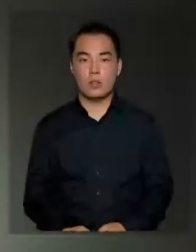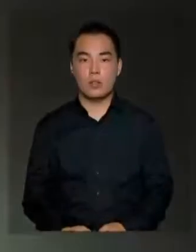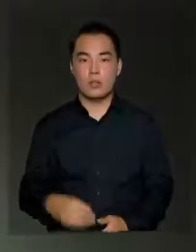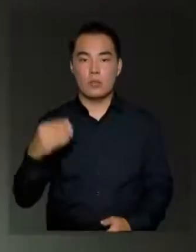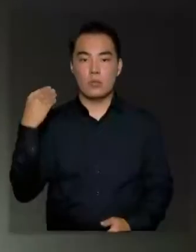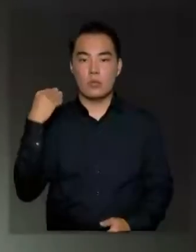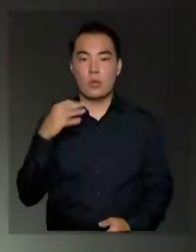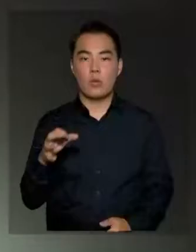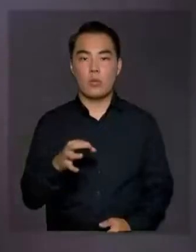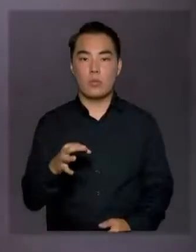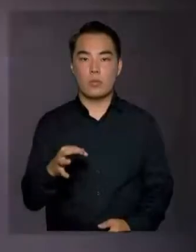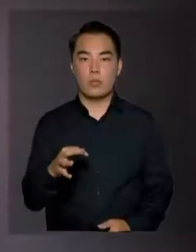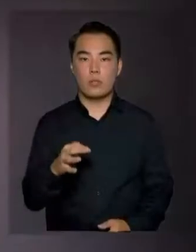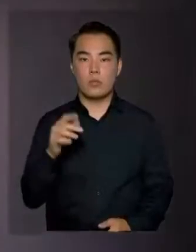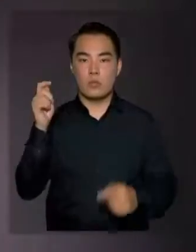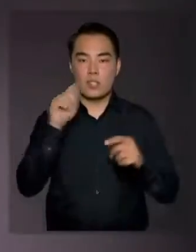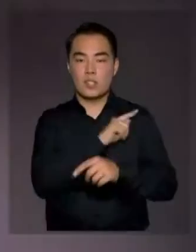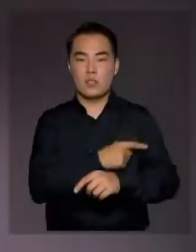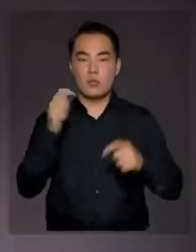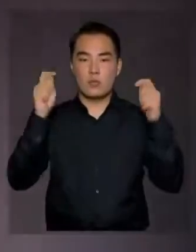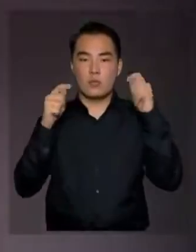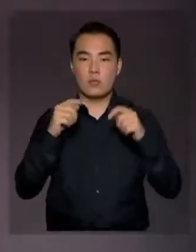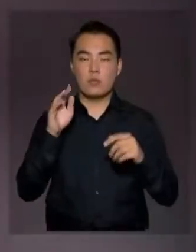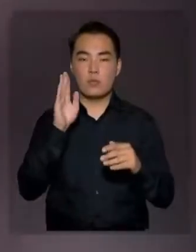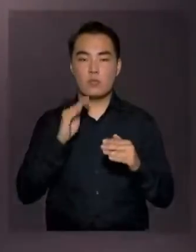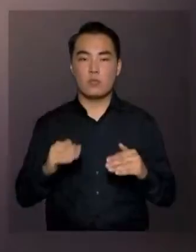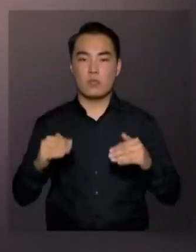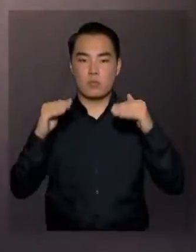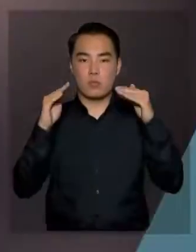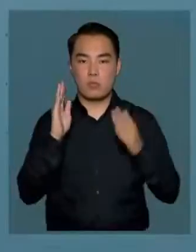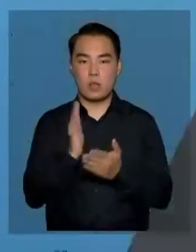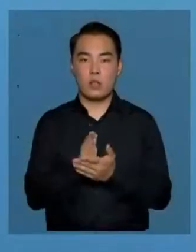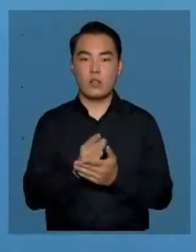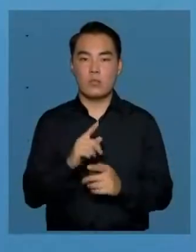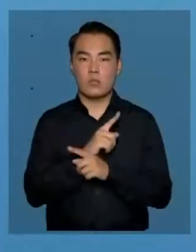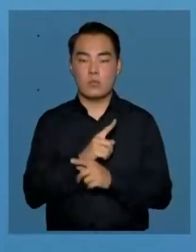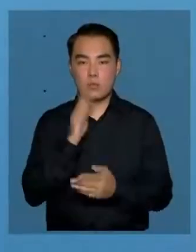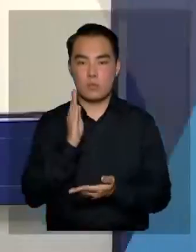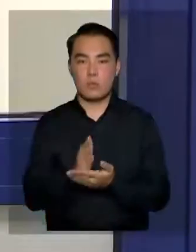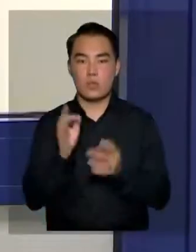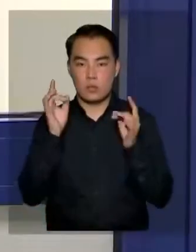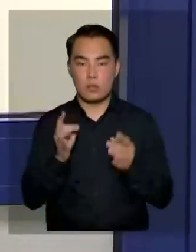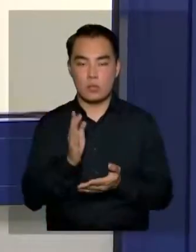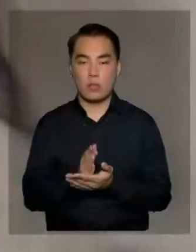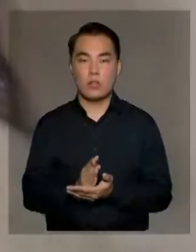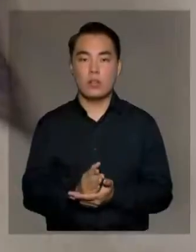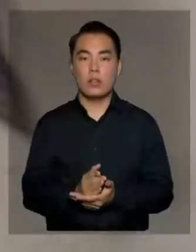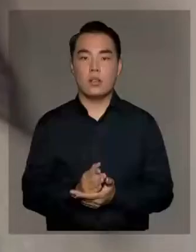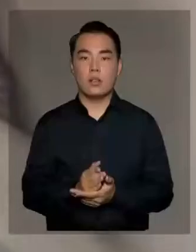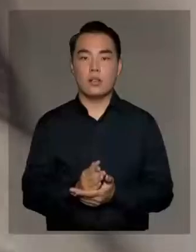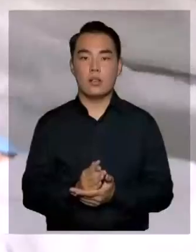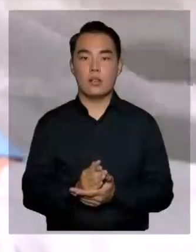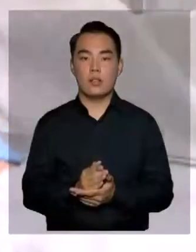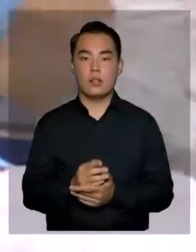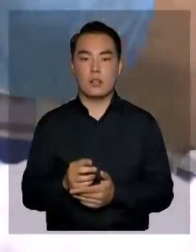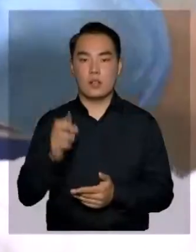Түркістан облысында толасы жауынның салдарынан бірнеше ауылды су басты. Адам шығыны бар. Елімізде ең өршіп тұрған